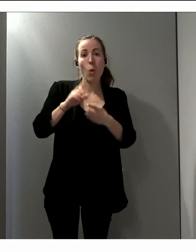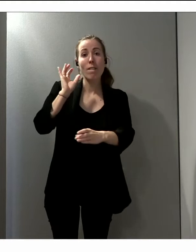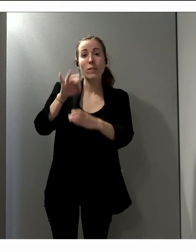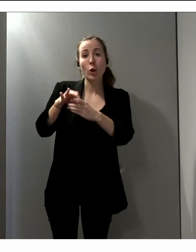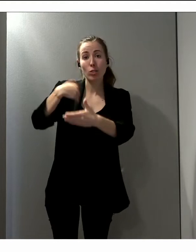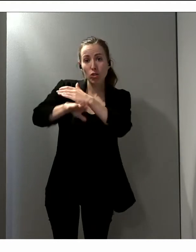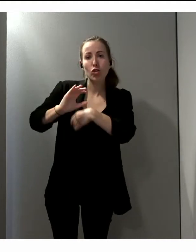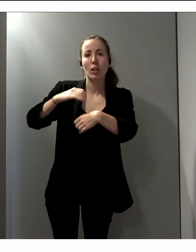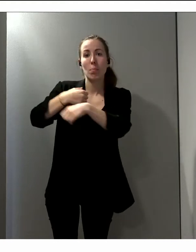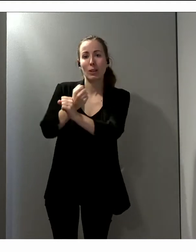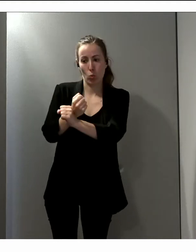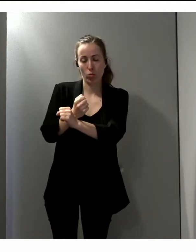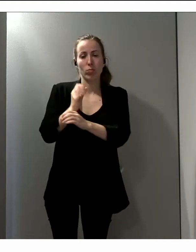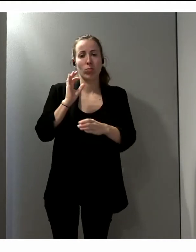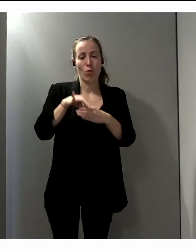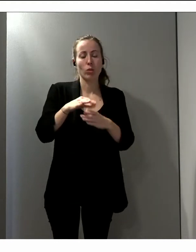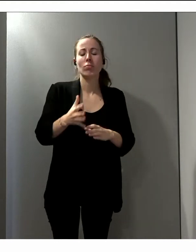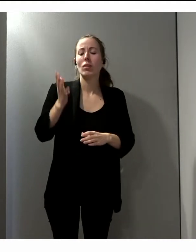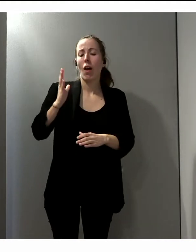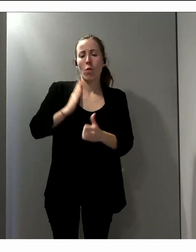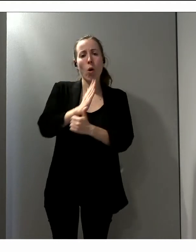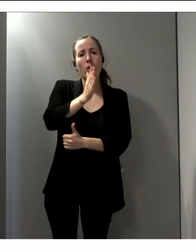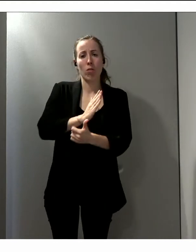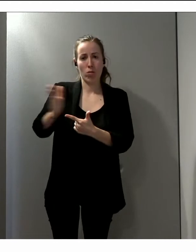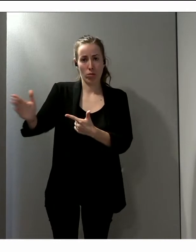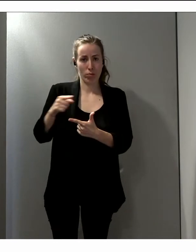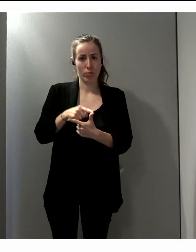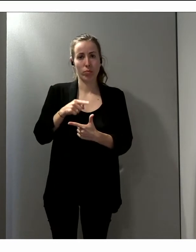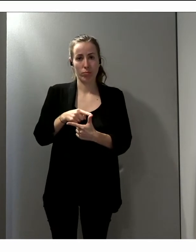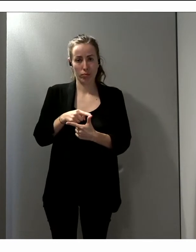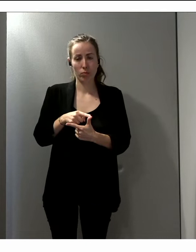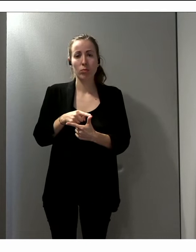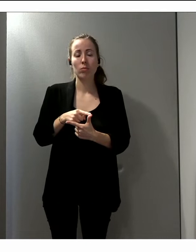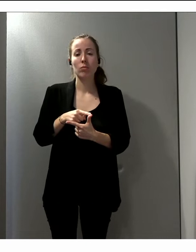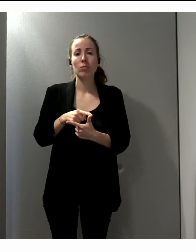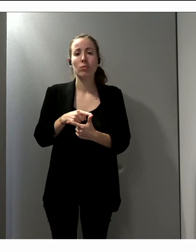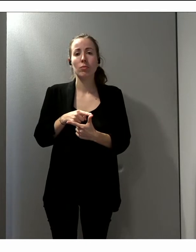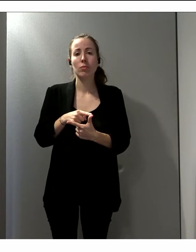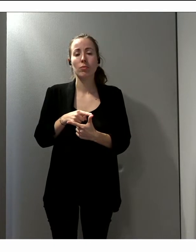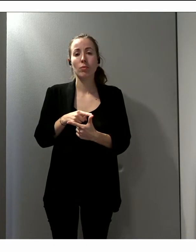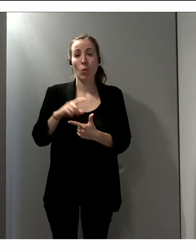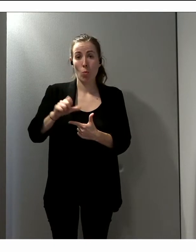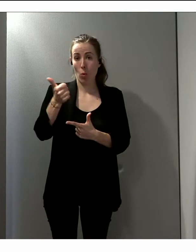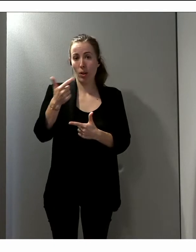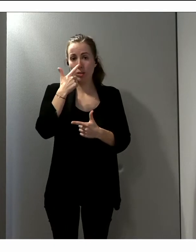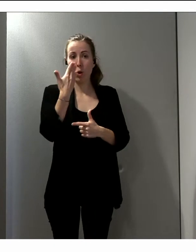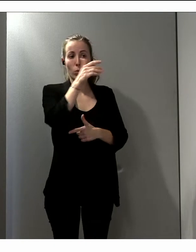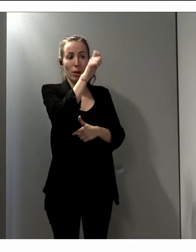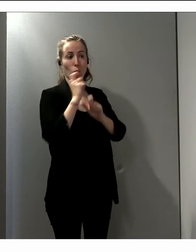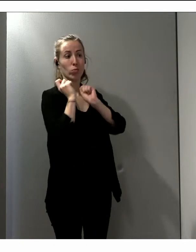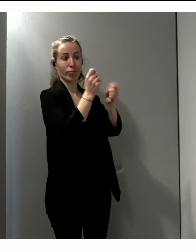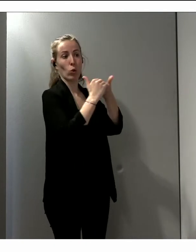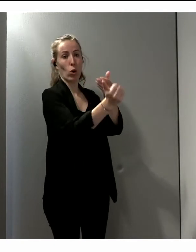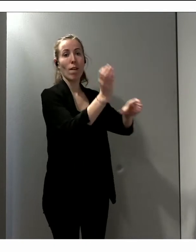détention. Depuis extrêmement longtemps, il y avait 2 modalités de vote offertes à la population pénale, qui étaient la procuration électorale